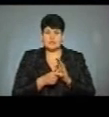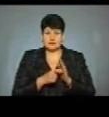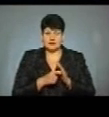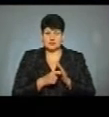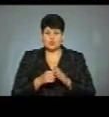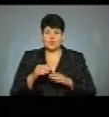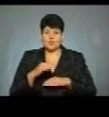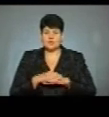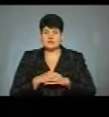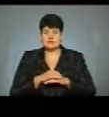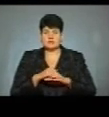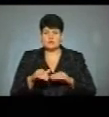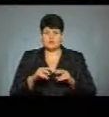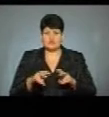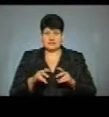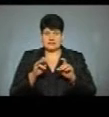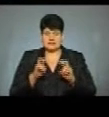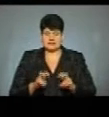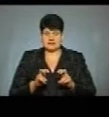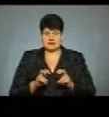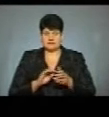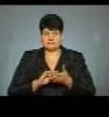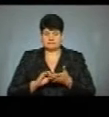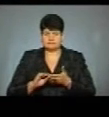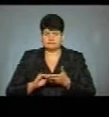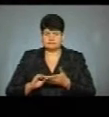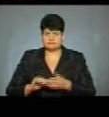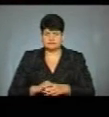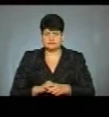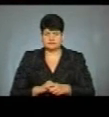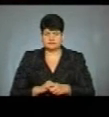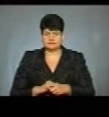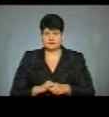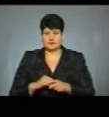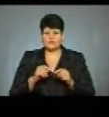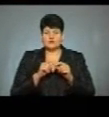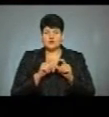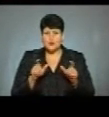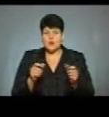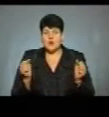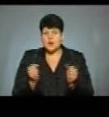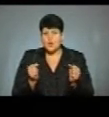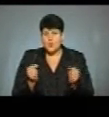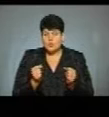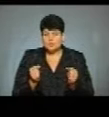зарубіжної літератури. Діти сидять не за партами, пишуть на підвіконнику. В школі трохи холодно.